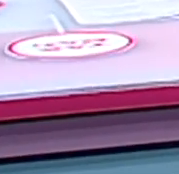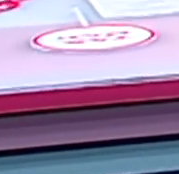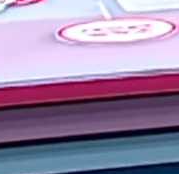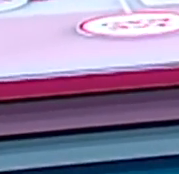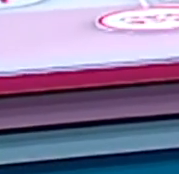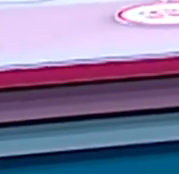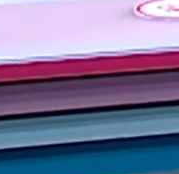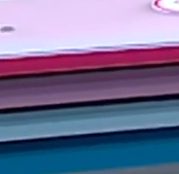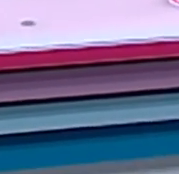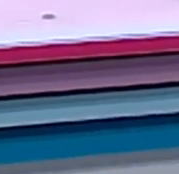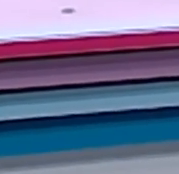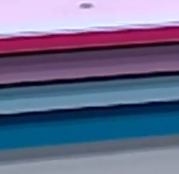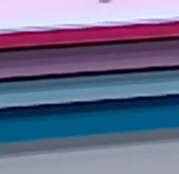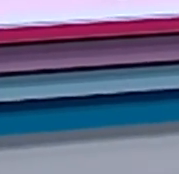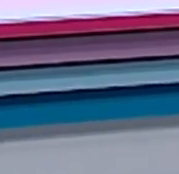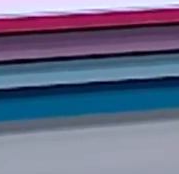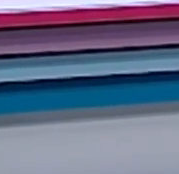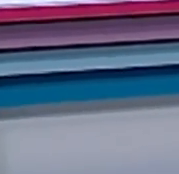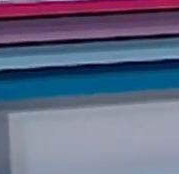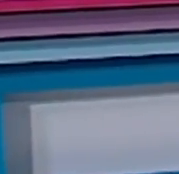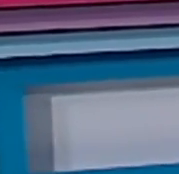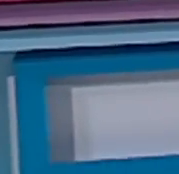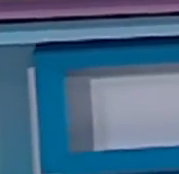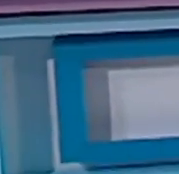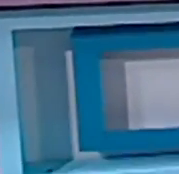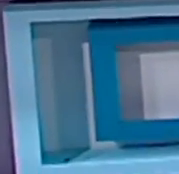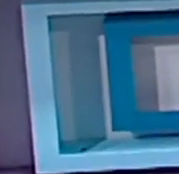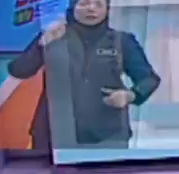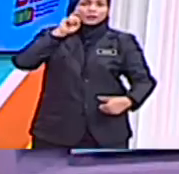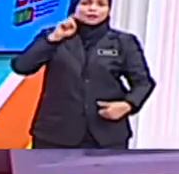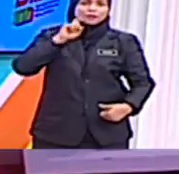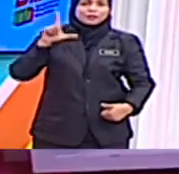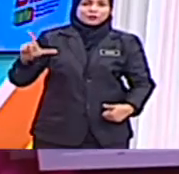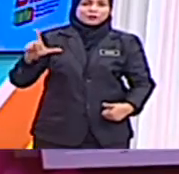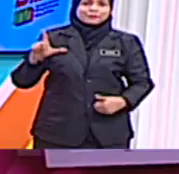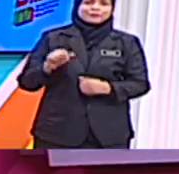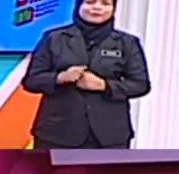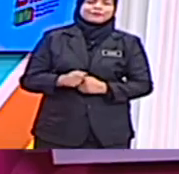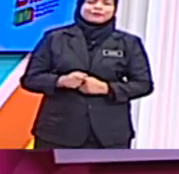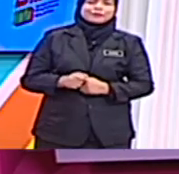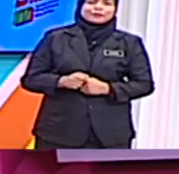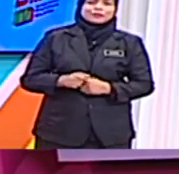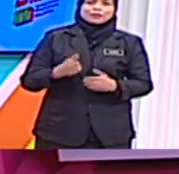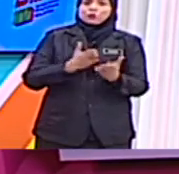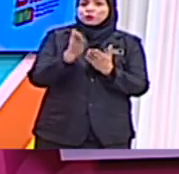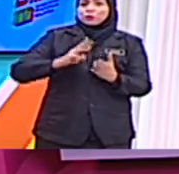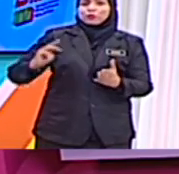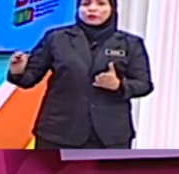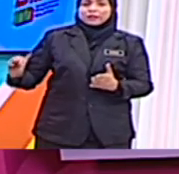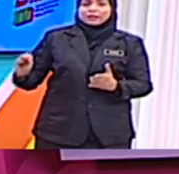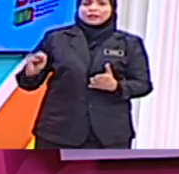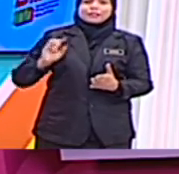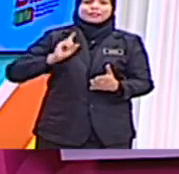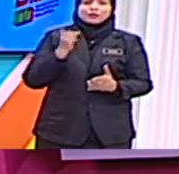dengan bagaimana cara nak melindungi anggota seksual. Okey. Jadi okay. Apa yang kita ada sekarang ni? Okay, seterusnya murid-murid, cikgu akan tunjuk